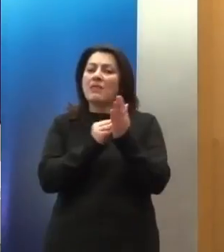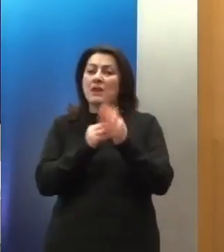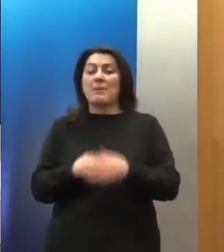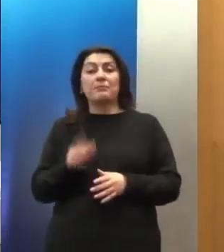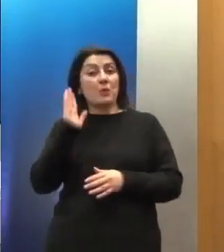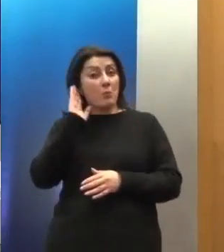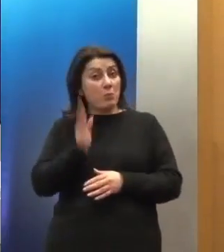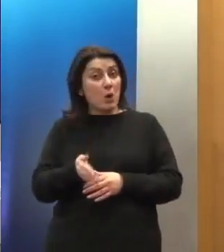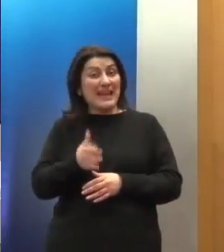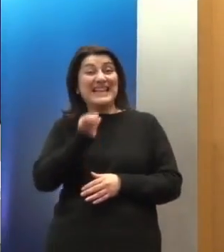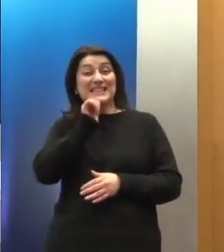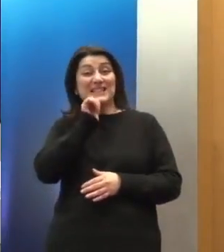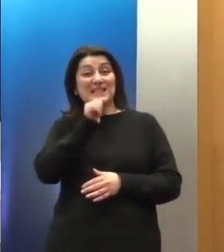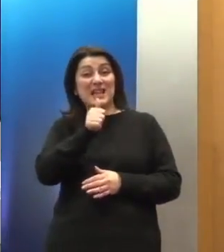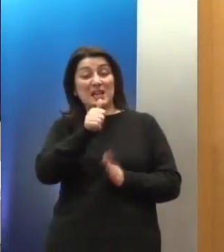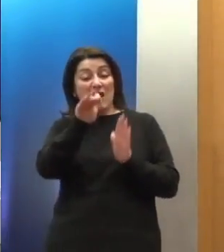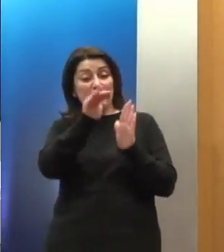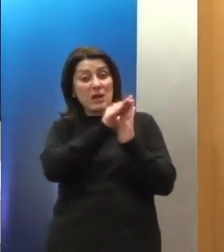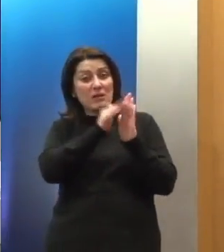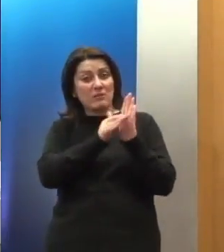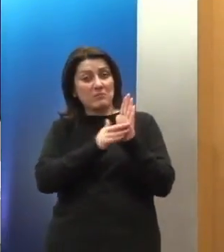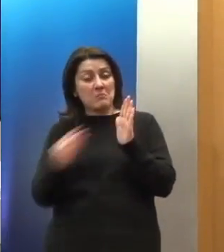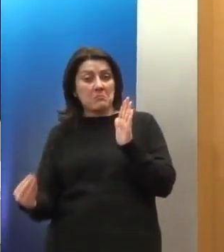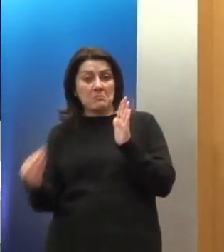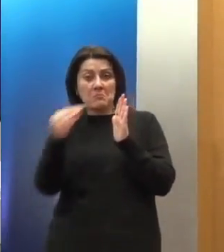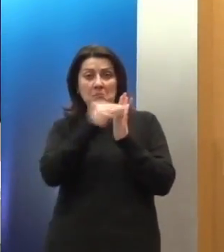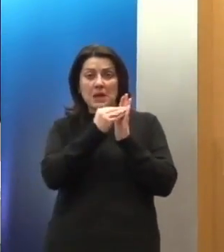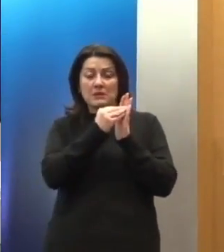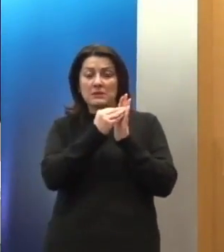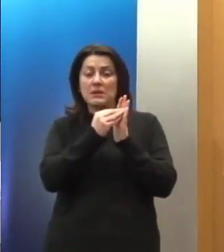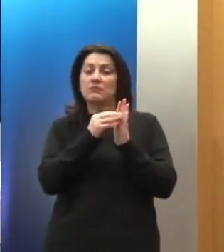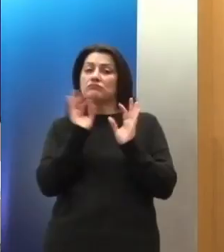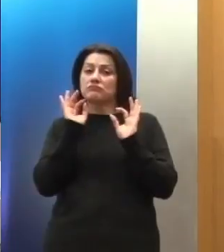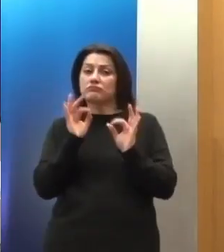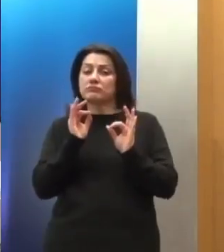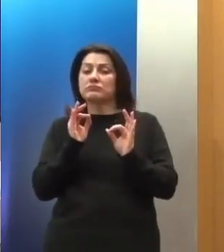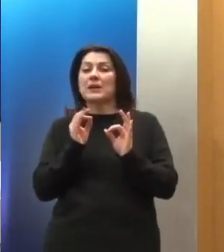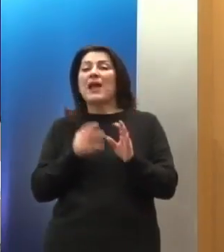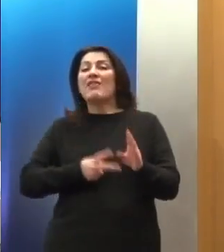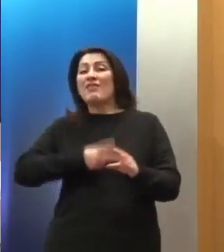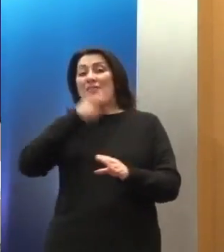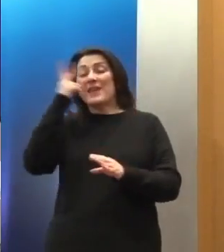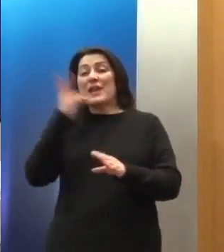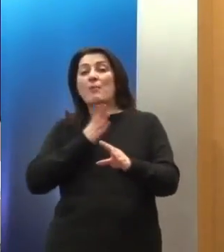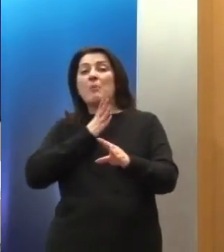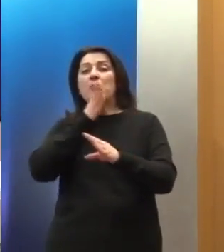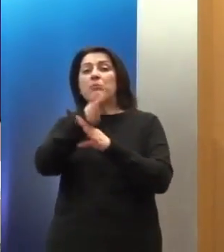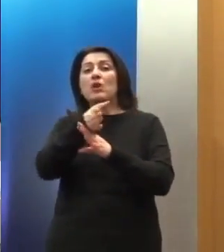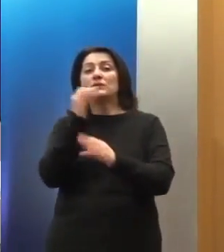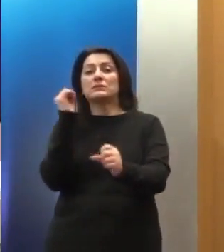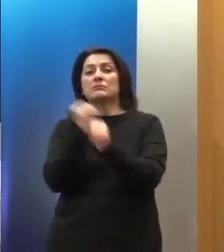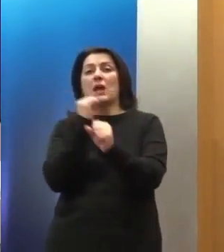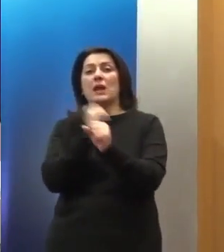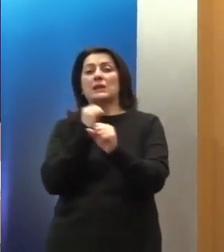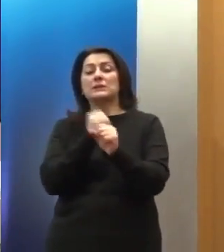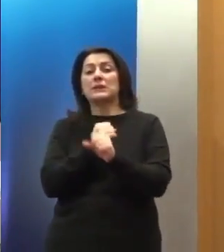συνταγματικά να καθιερωθεί το δικαίωμα πρόσβασης στην εργασία ή σε μία